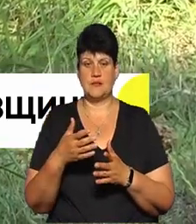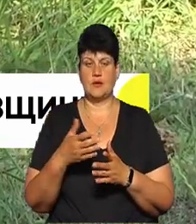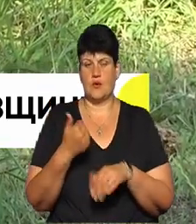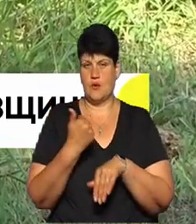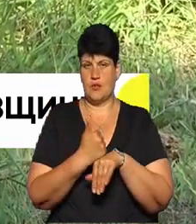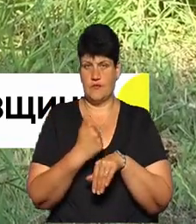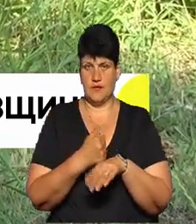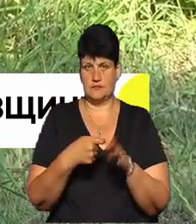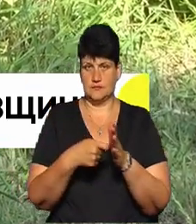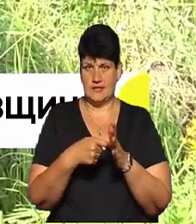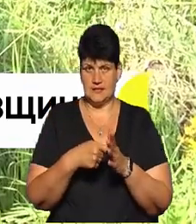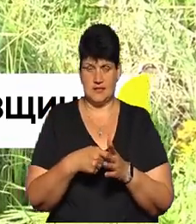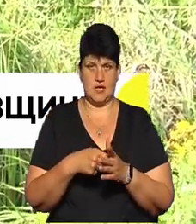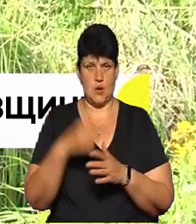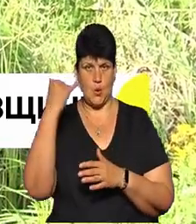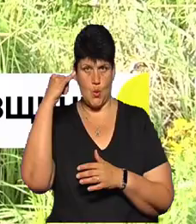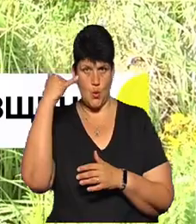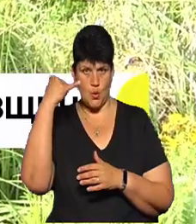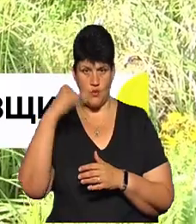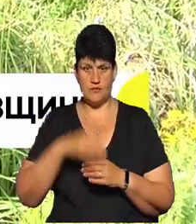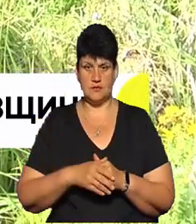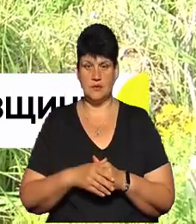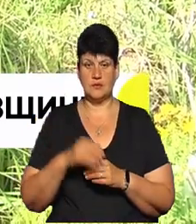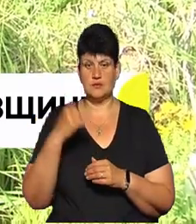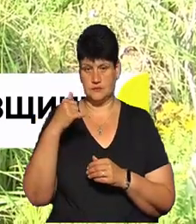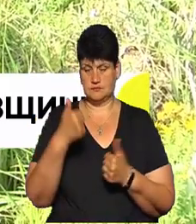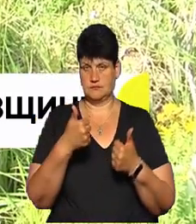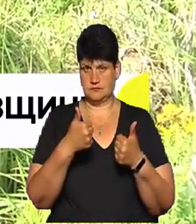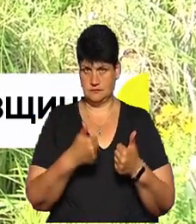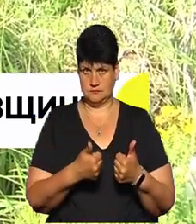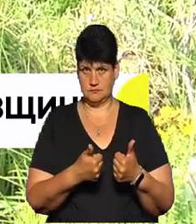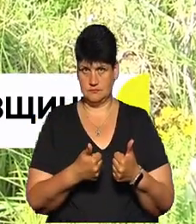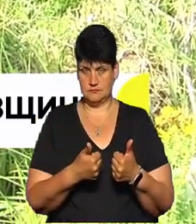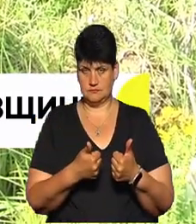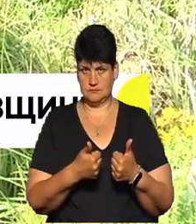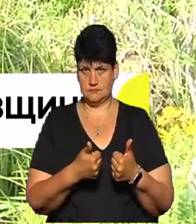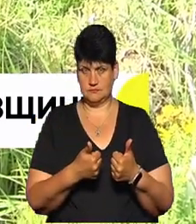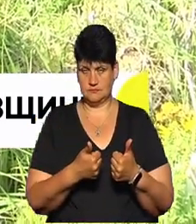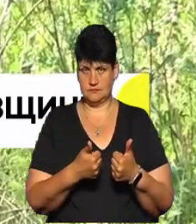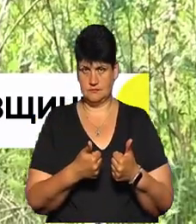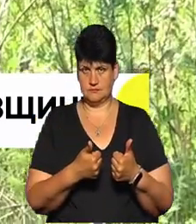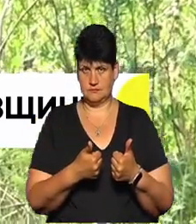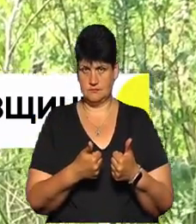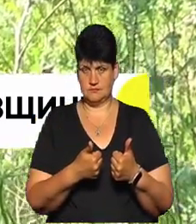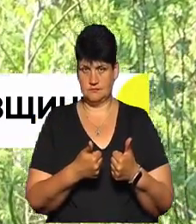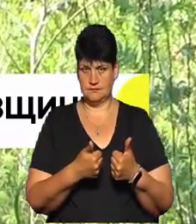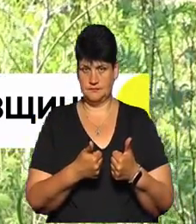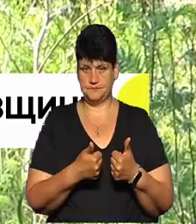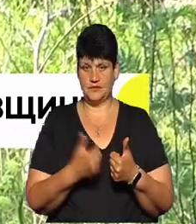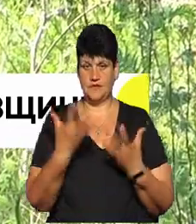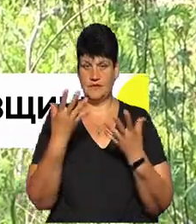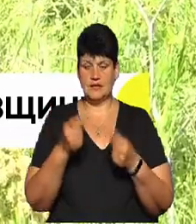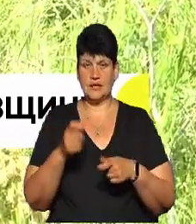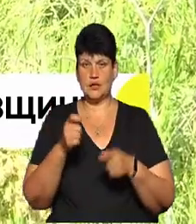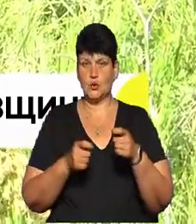сім'ї – корова Машка. Машка хороша? Да? Хороша Машка? В день ми її доїмо